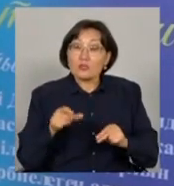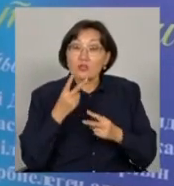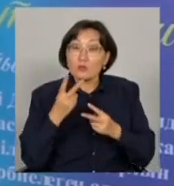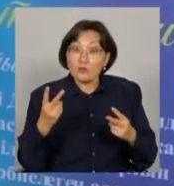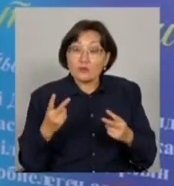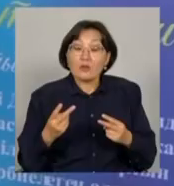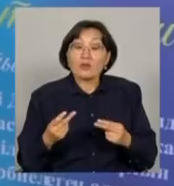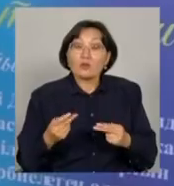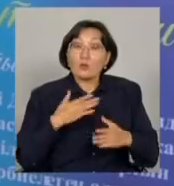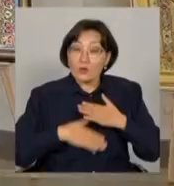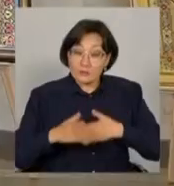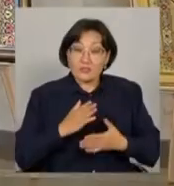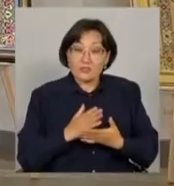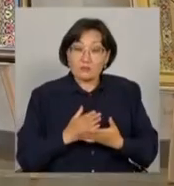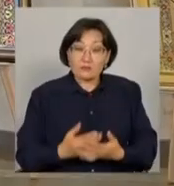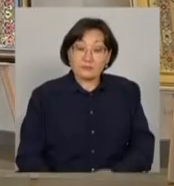қуанып жатырмыз.